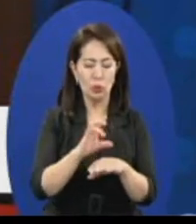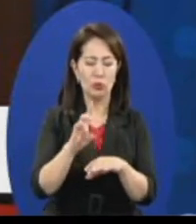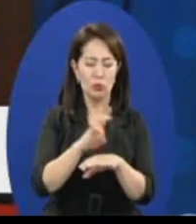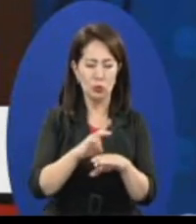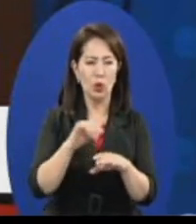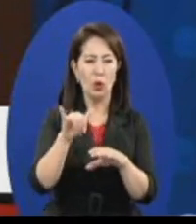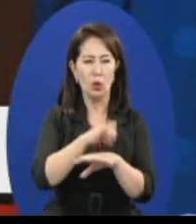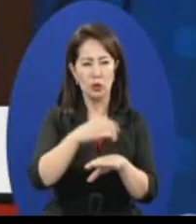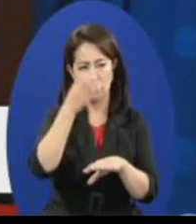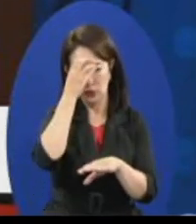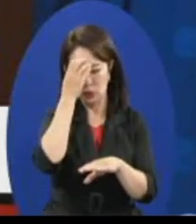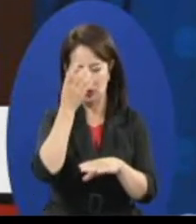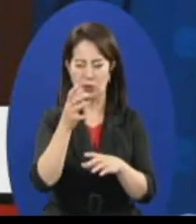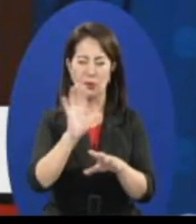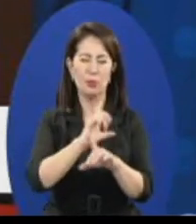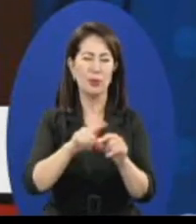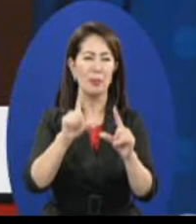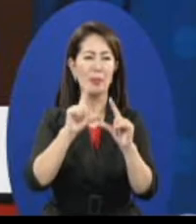юм.